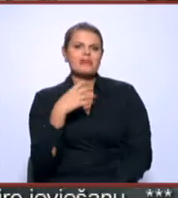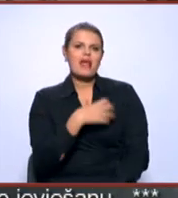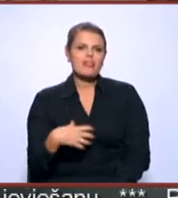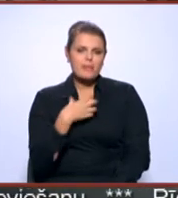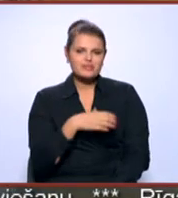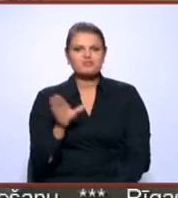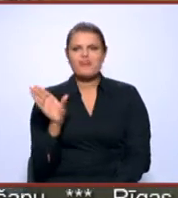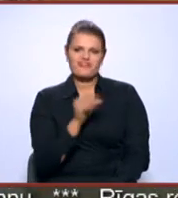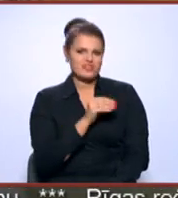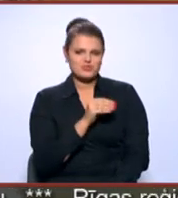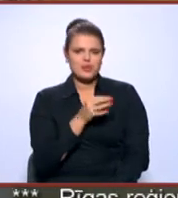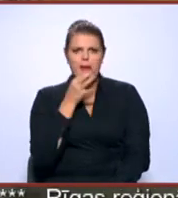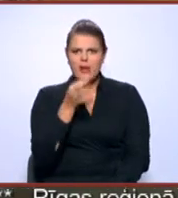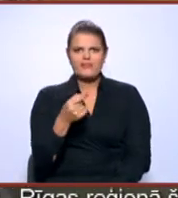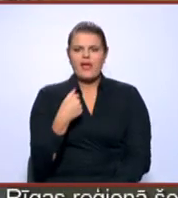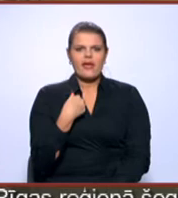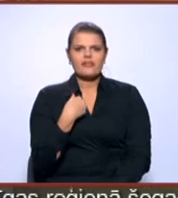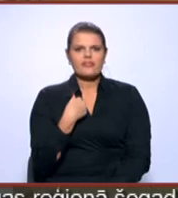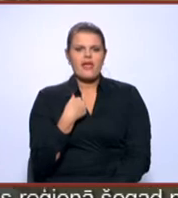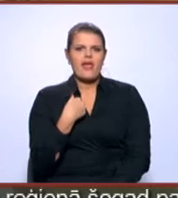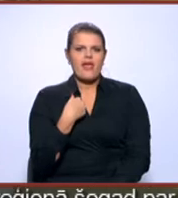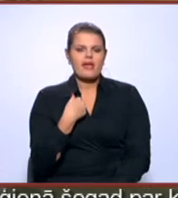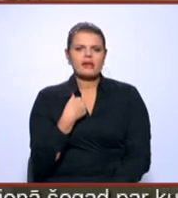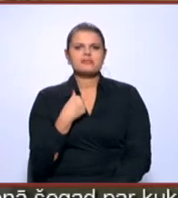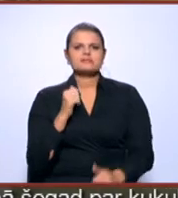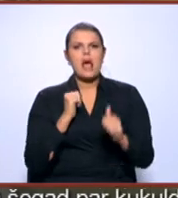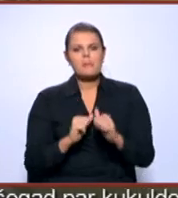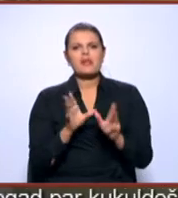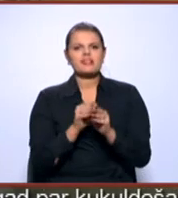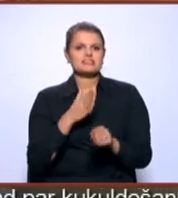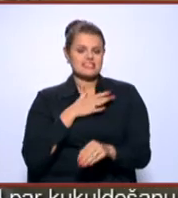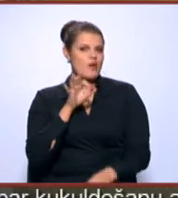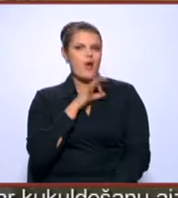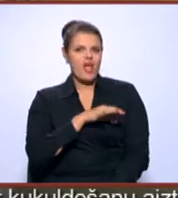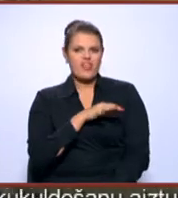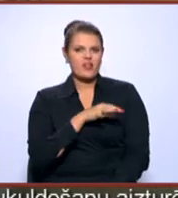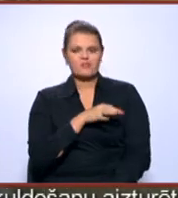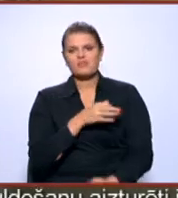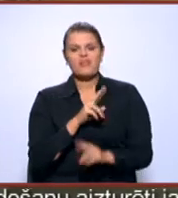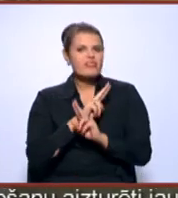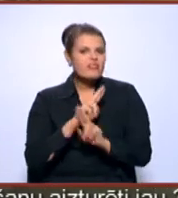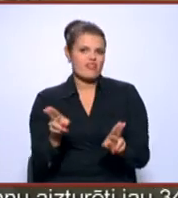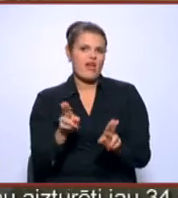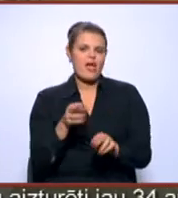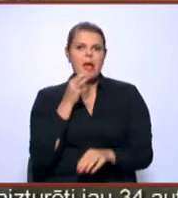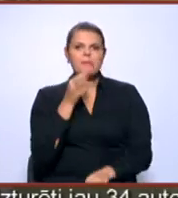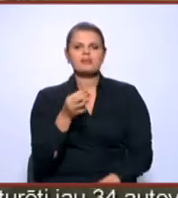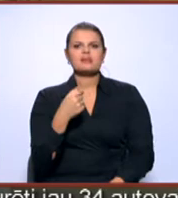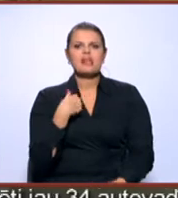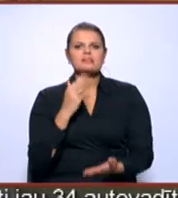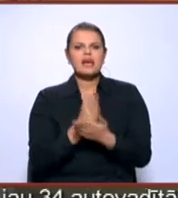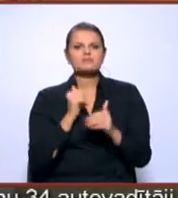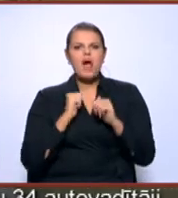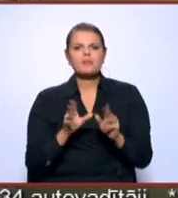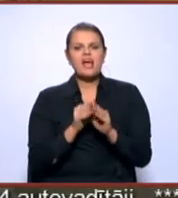nepieciešama visur. Pateikt, ka es tā kā apmierināts ar savu atalgojumu? Nē. Pateikt, ka esmu apmierināts